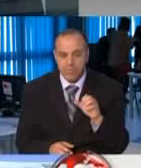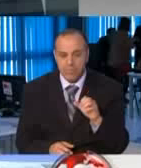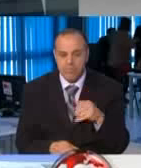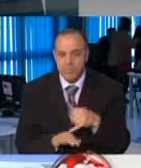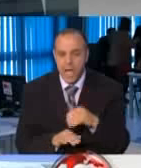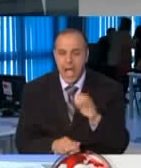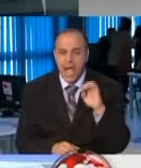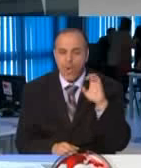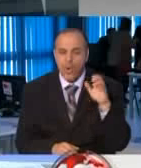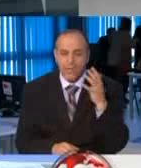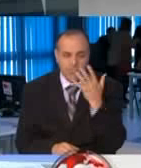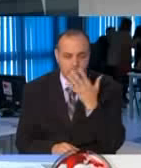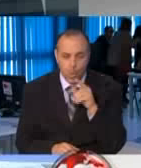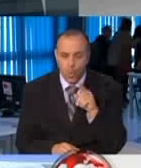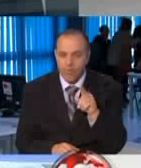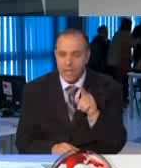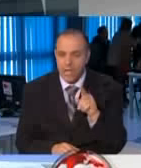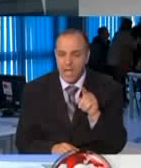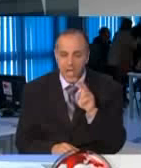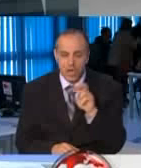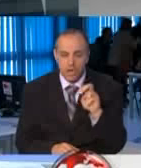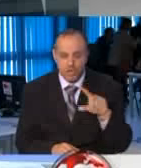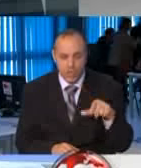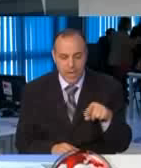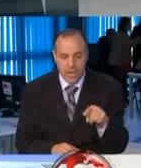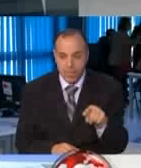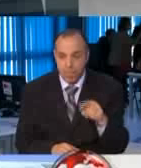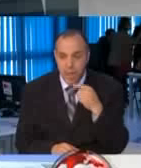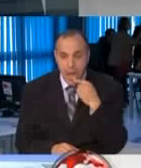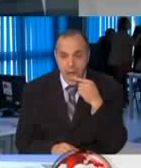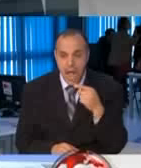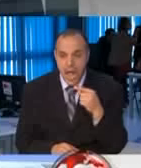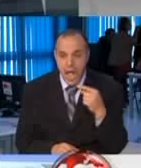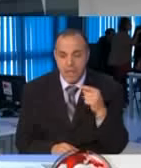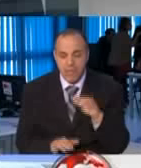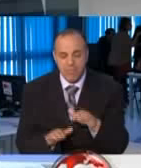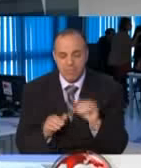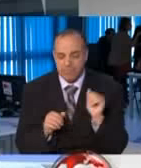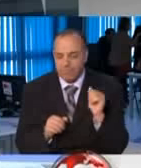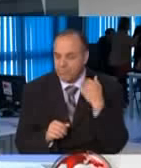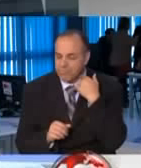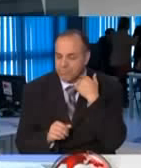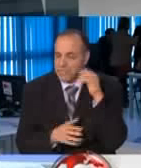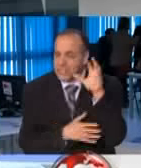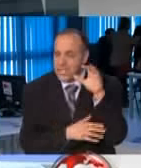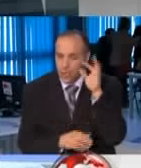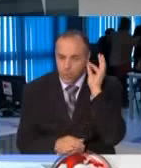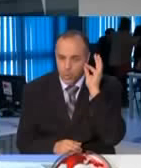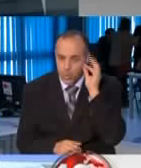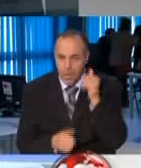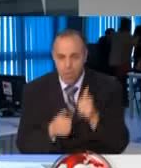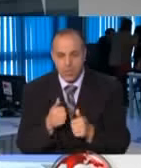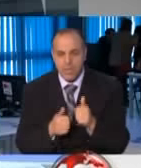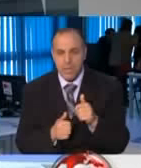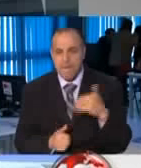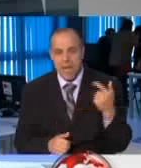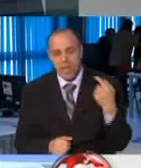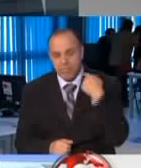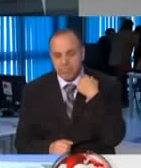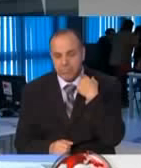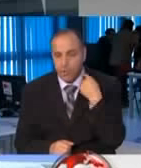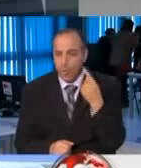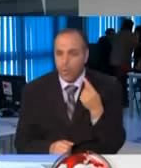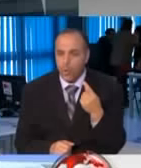العاصمة الأنغولية لواندا حتى 20 من الشهر الجاري. وجاء انسحاب ممثل السلة التونسية في المسابقة بعد الهزيمة